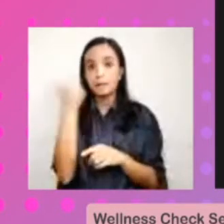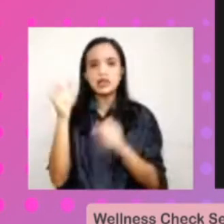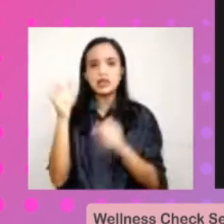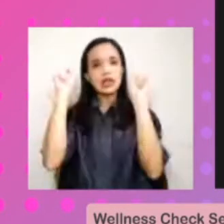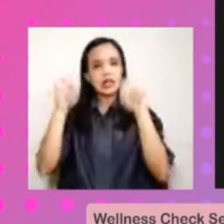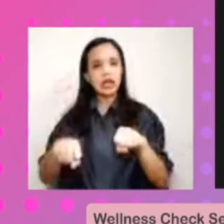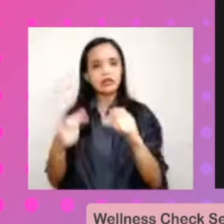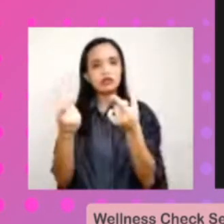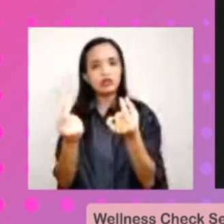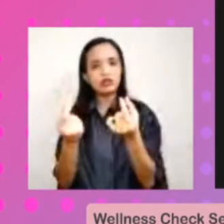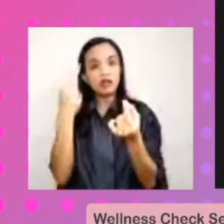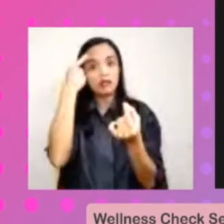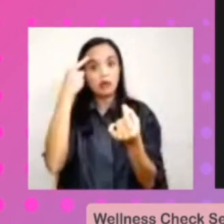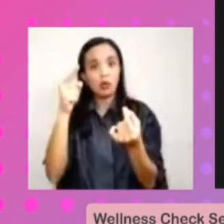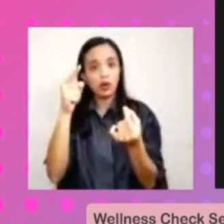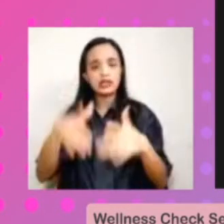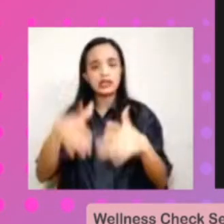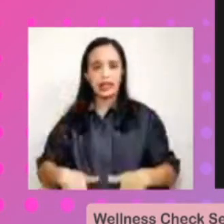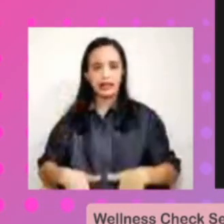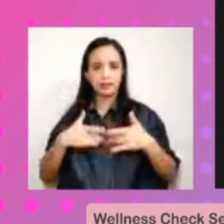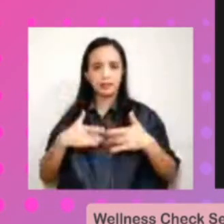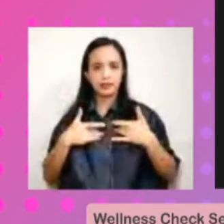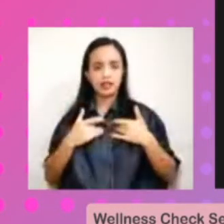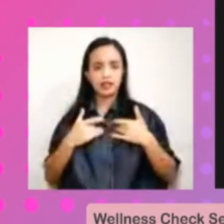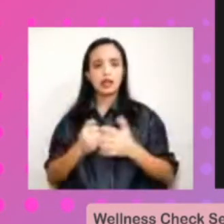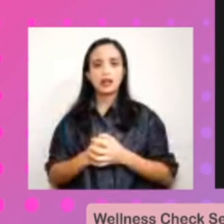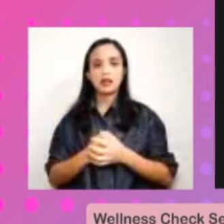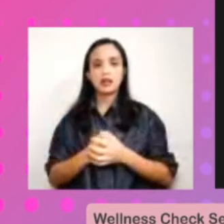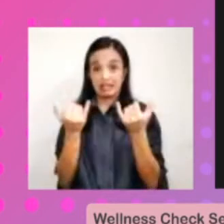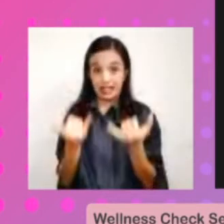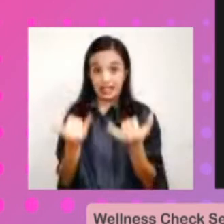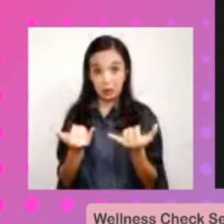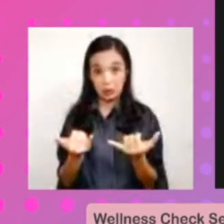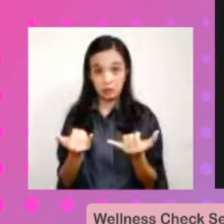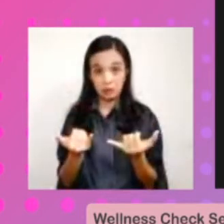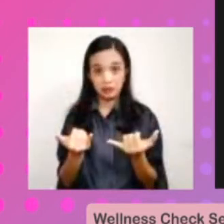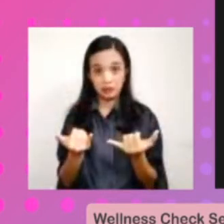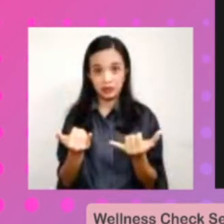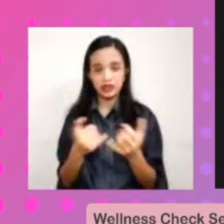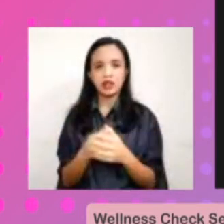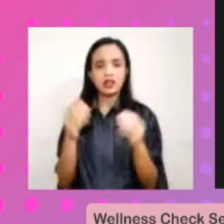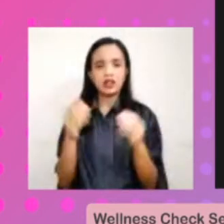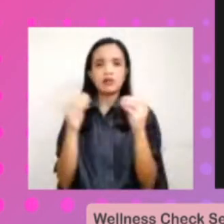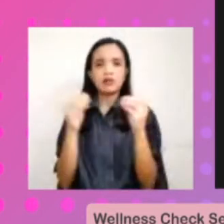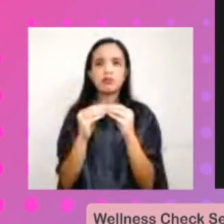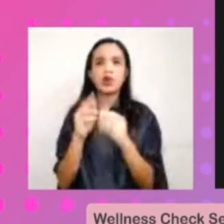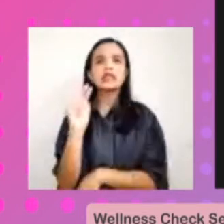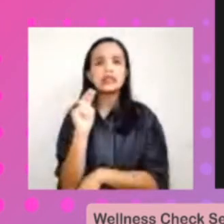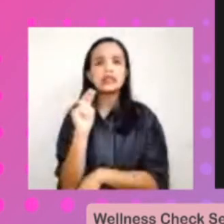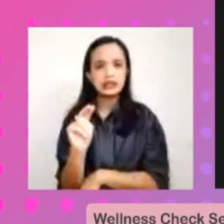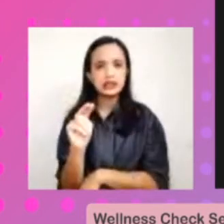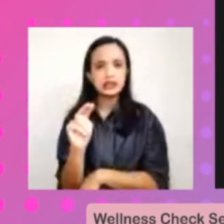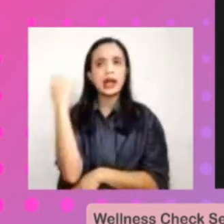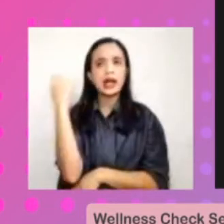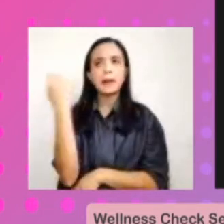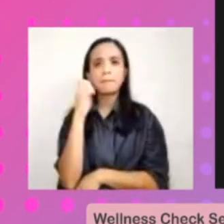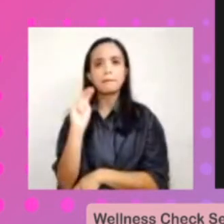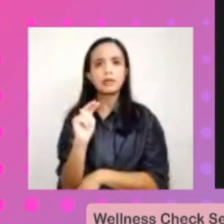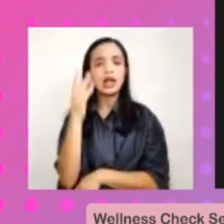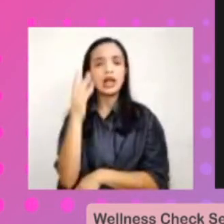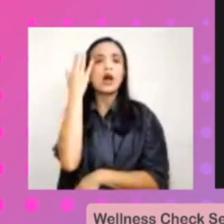pandemic? Ngayong panahon. Well, actually, kahit hindi naman pandemic, Ms. Joanne,